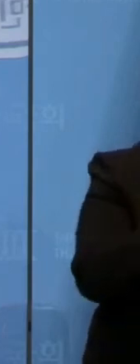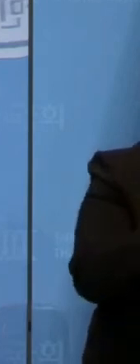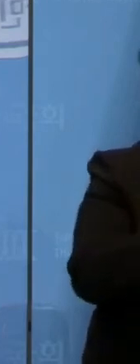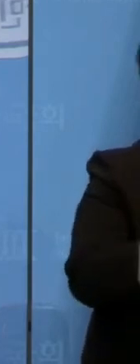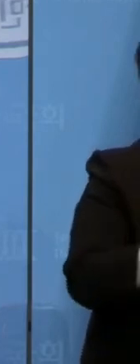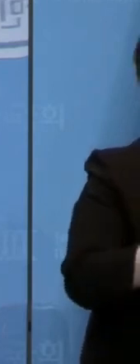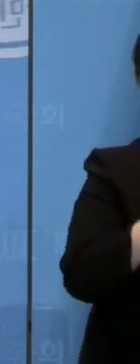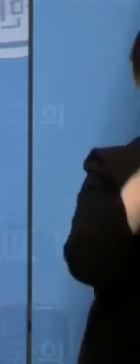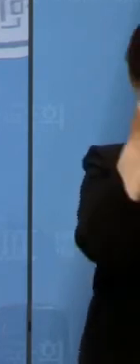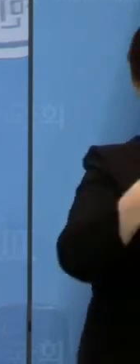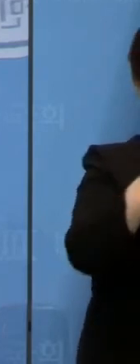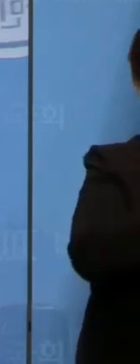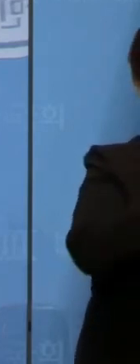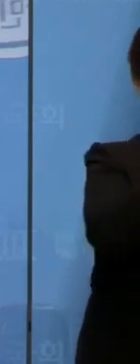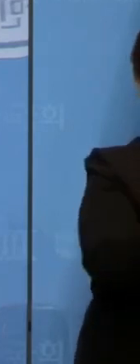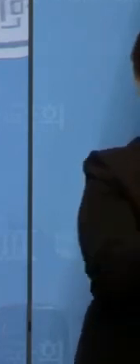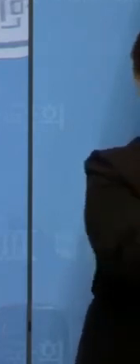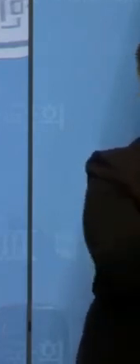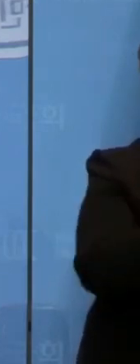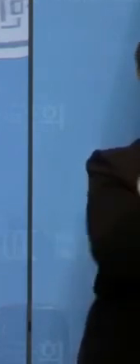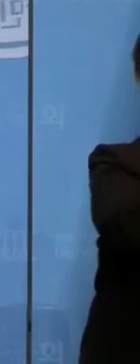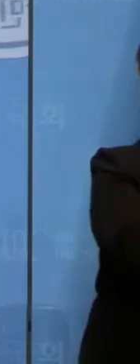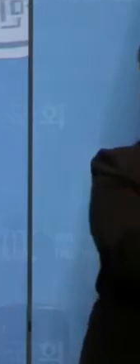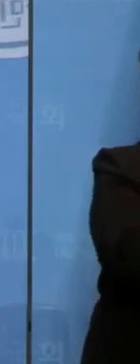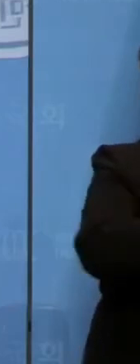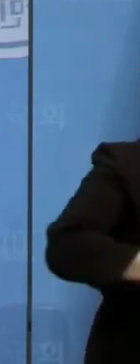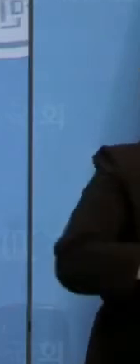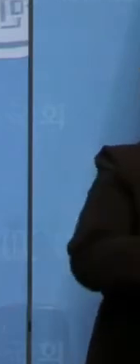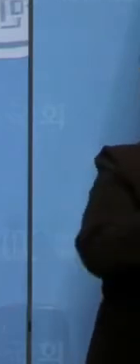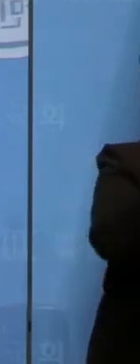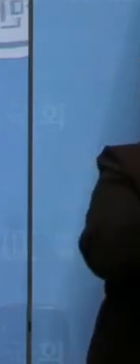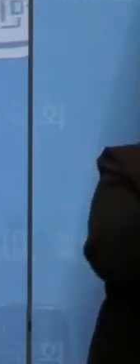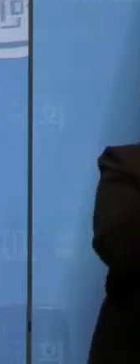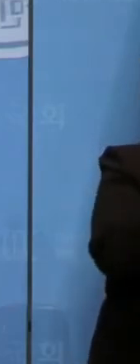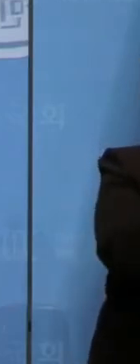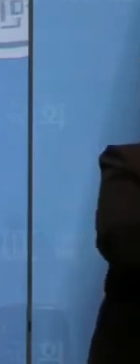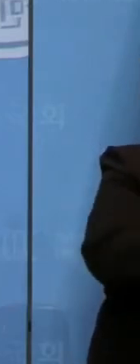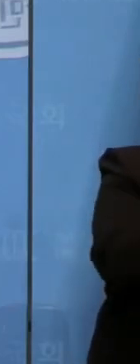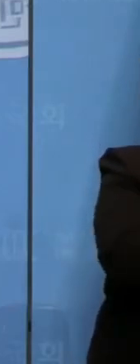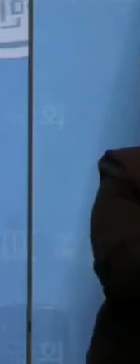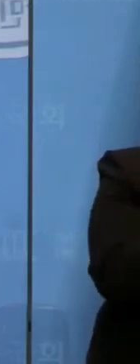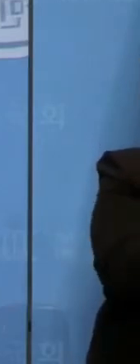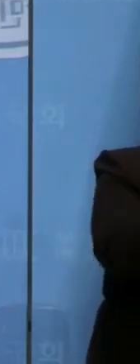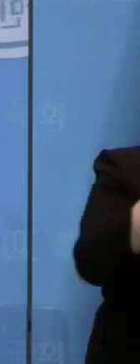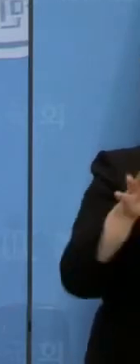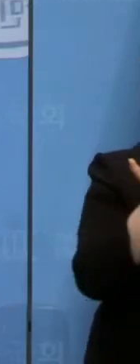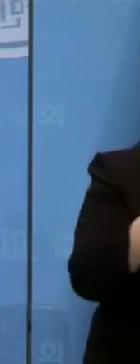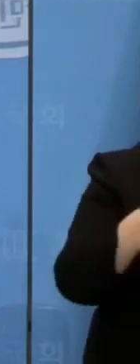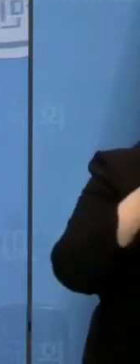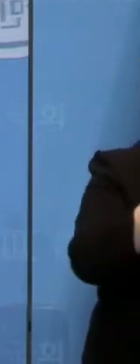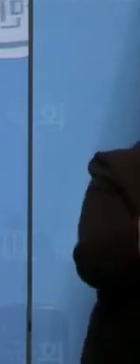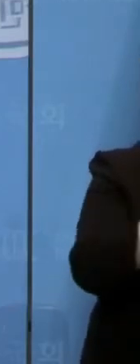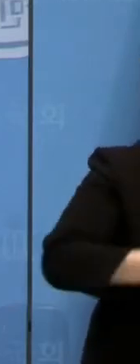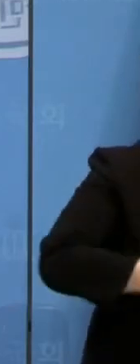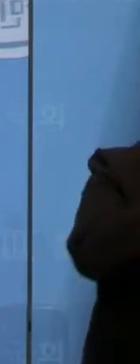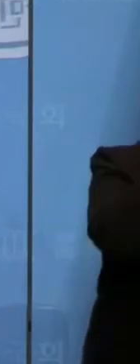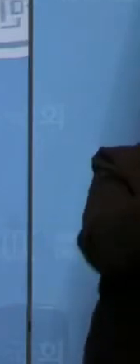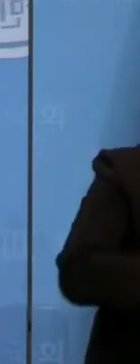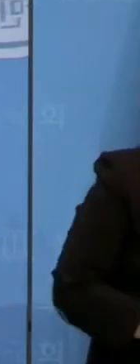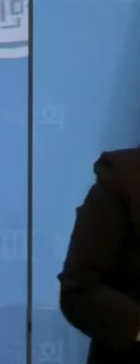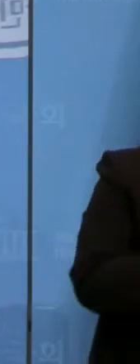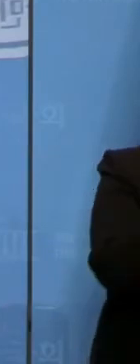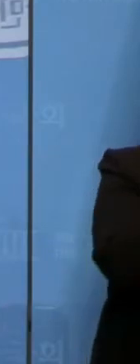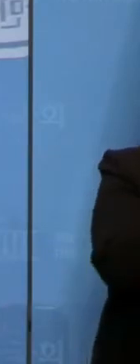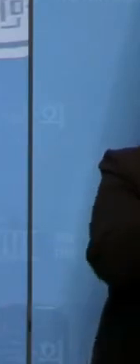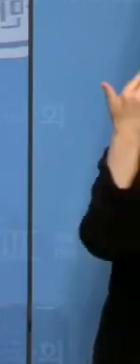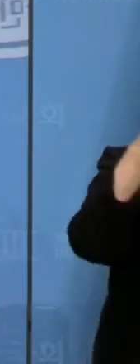기업을 청문회를 열어서 조사하고 필요하면 사업 중단과 배당금 지급 유예 등을 권고해야 합니다. 둘째,